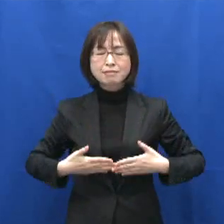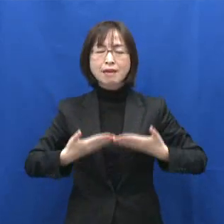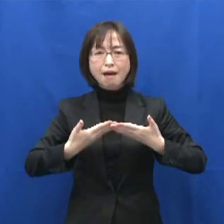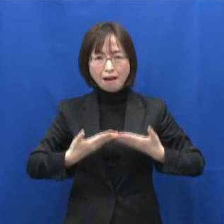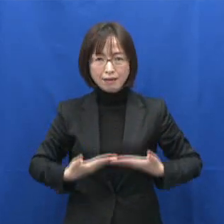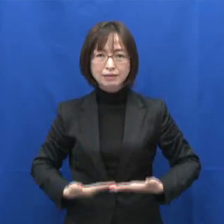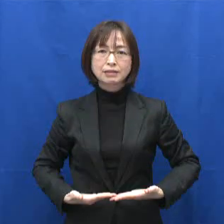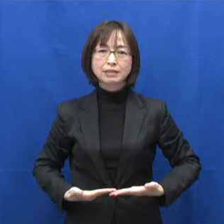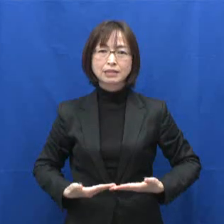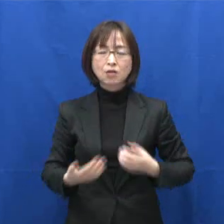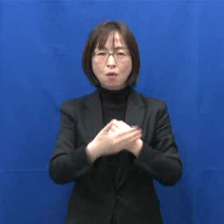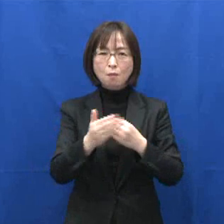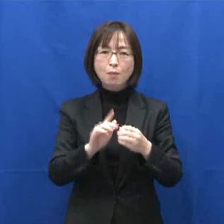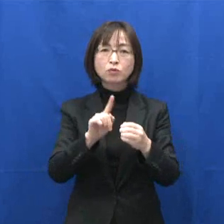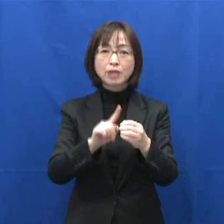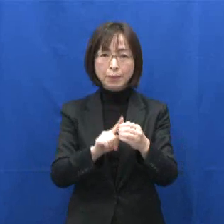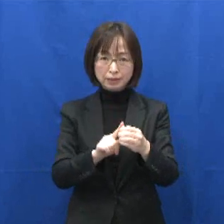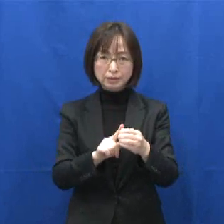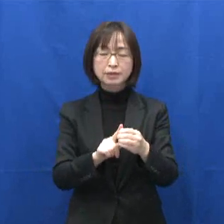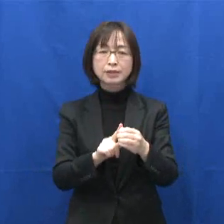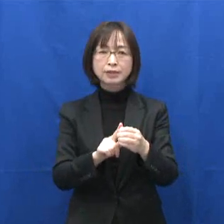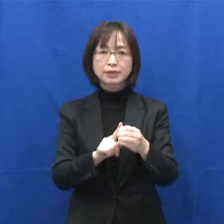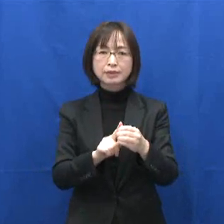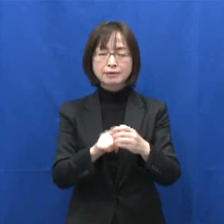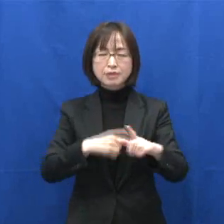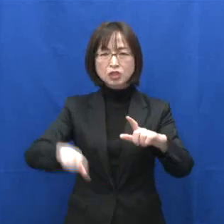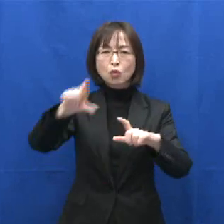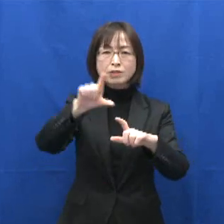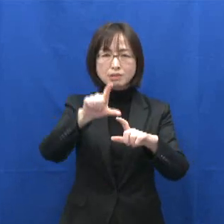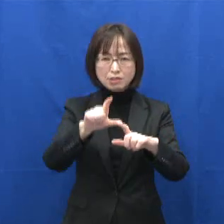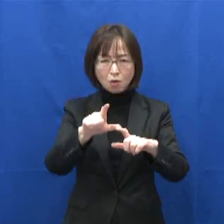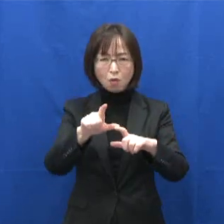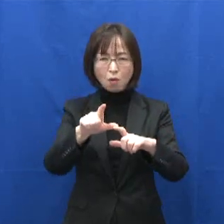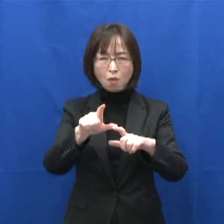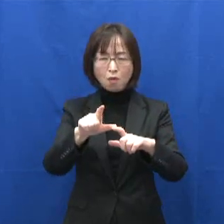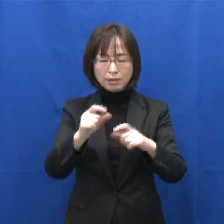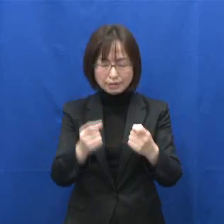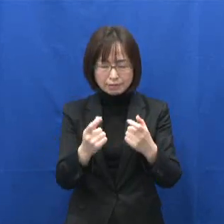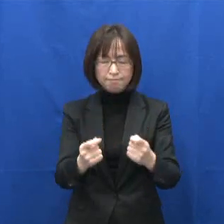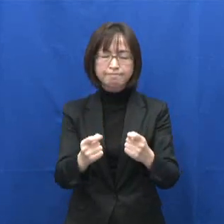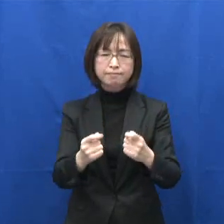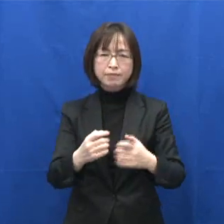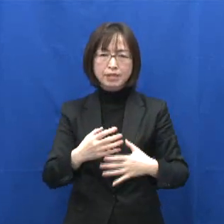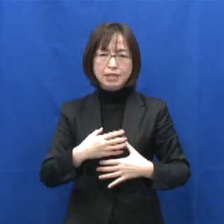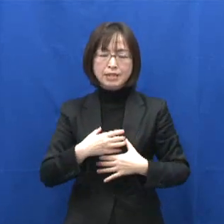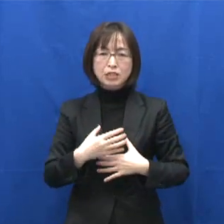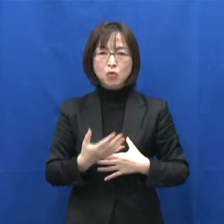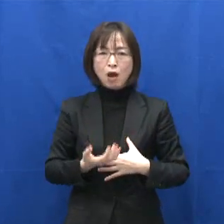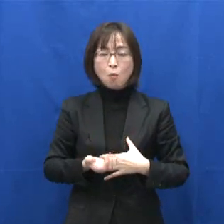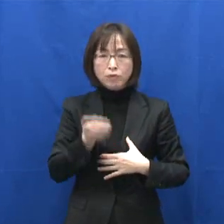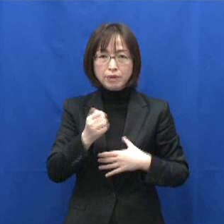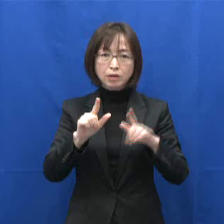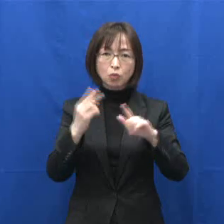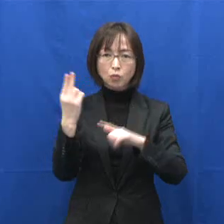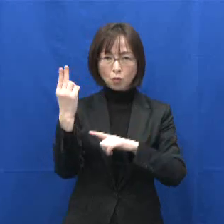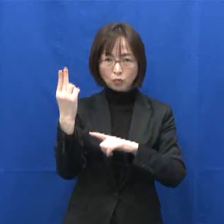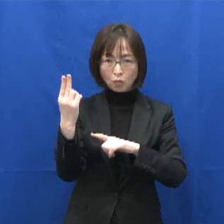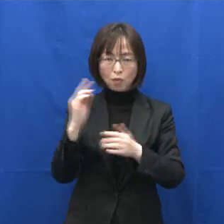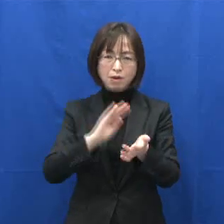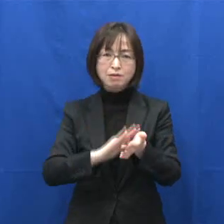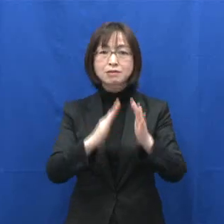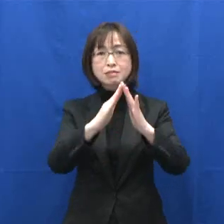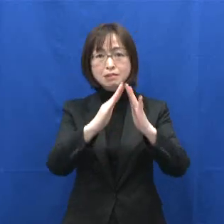をお守りするために、より一層緊張感を持って、東京都や医師